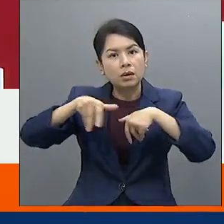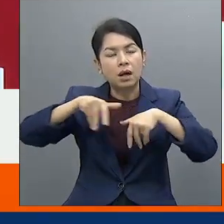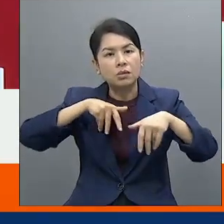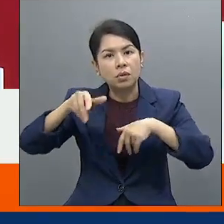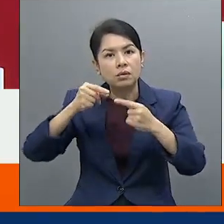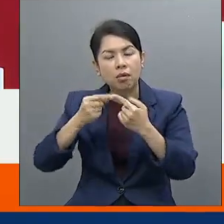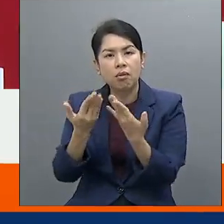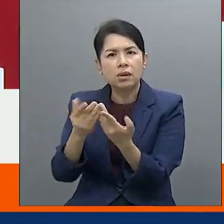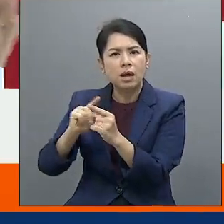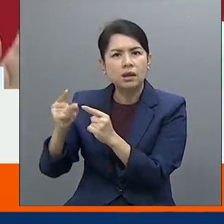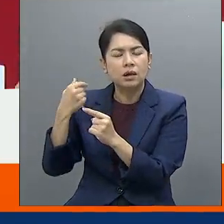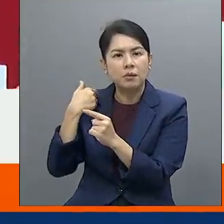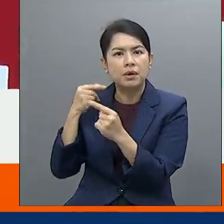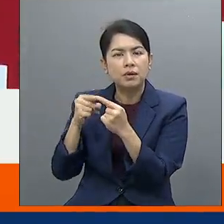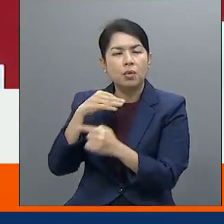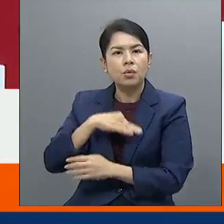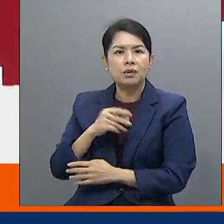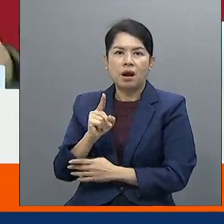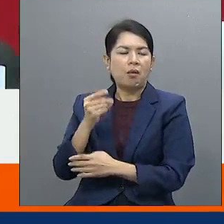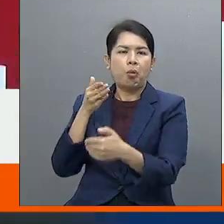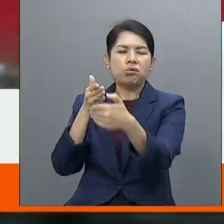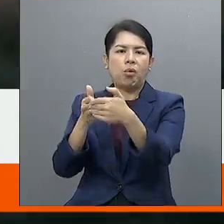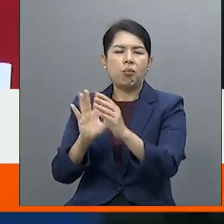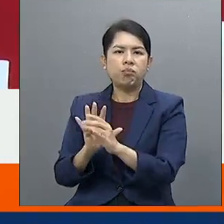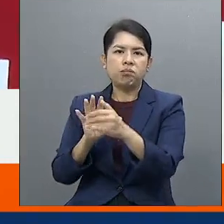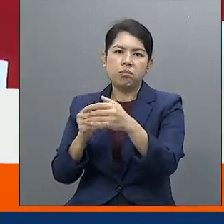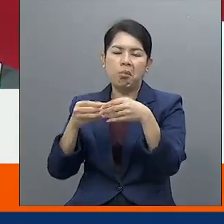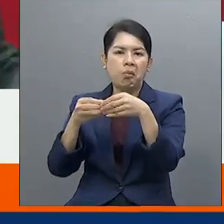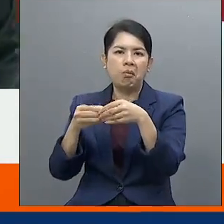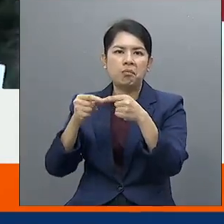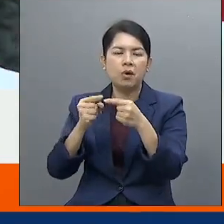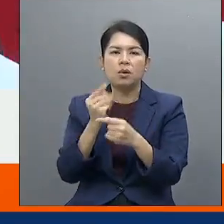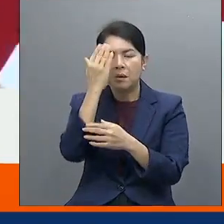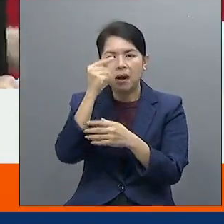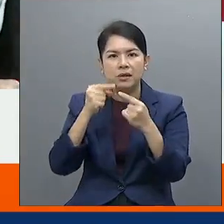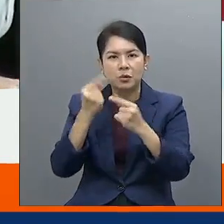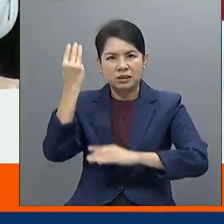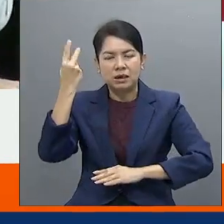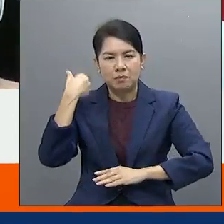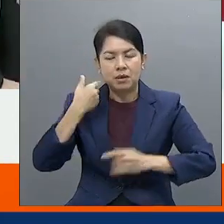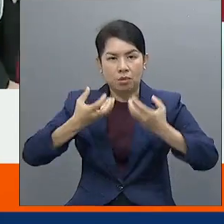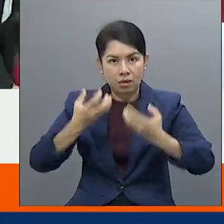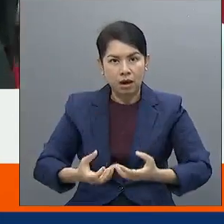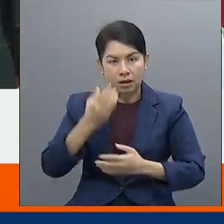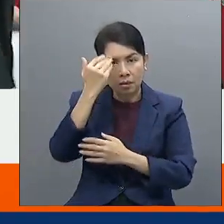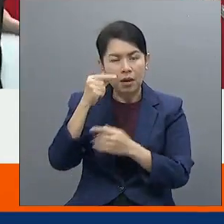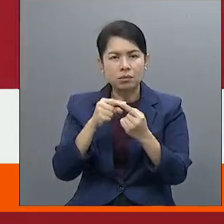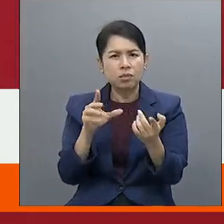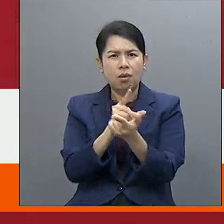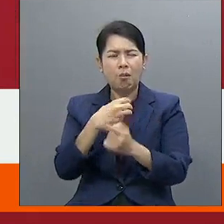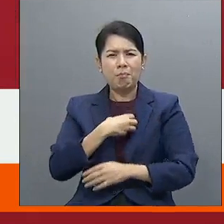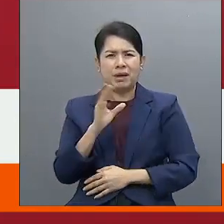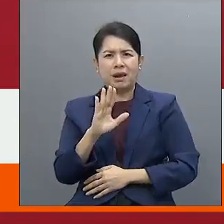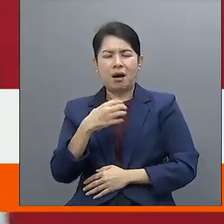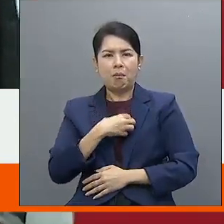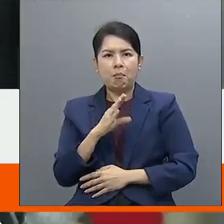ไลน์เนี่ยจะเข้าไปถาโถมที่เพื่อไทยเต็มตัวเลยนะแล้วผลสุดท้ายเพื่อไทยโดนต้องไปจับอีกซีกหนึ่งซึ่งสังคมเขาไม่ต้องการเขาต้องการให้ประเทศเปลี่ยนแปล